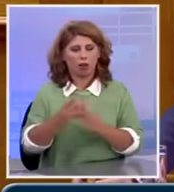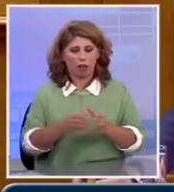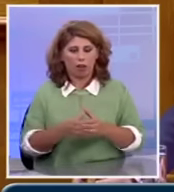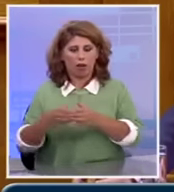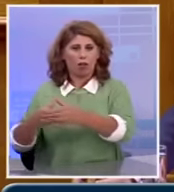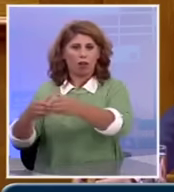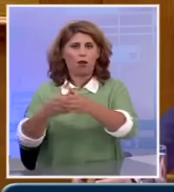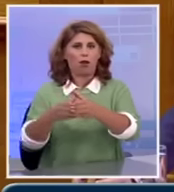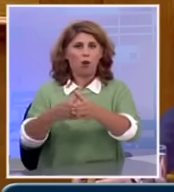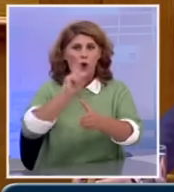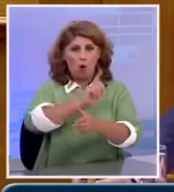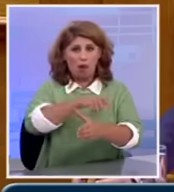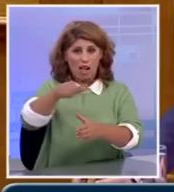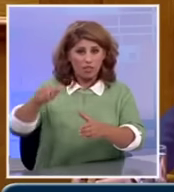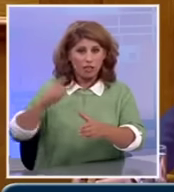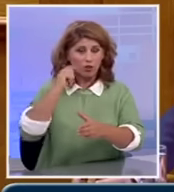του και όλοι εναντίον